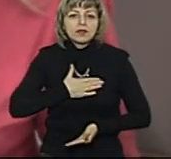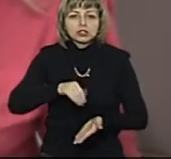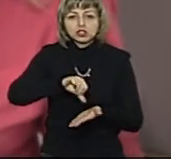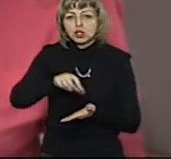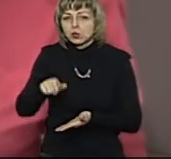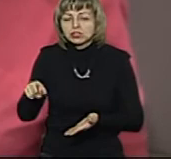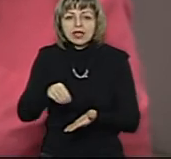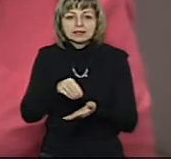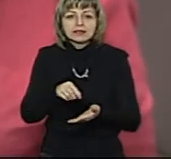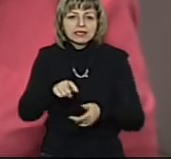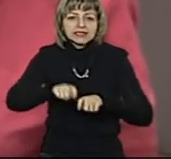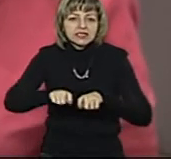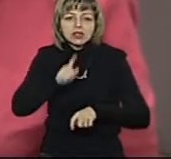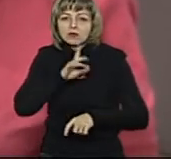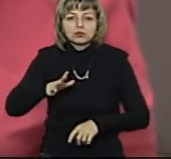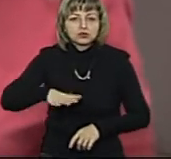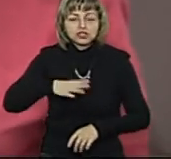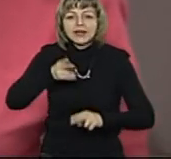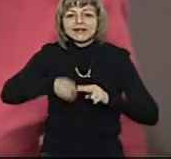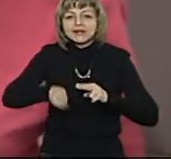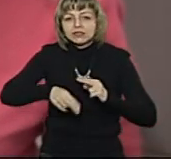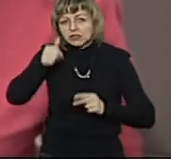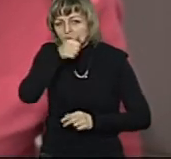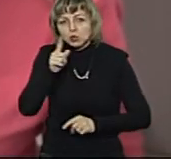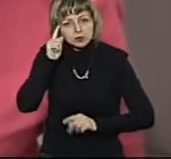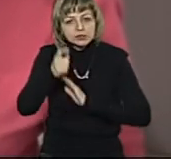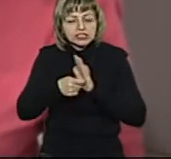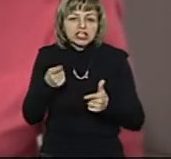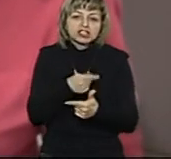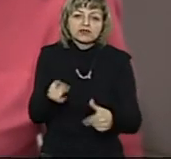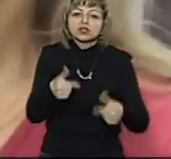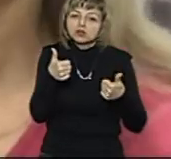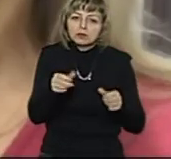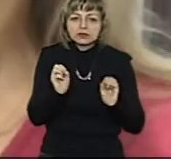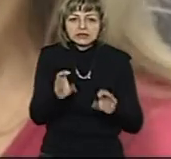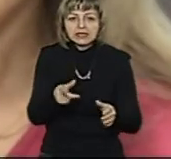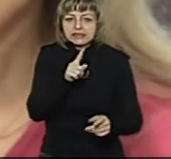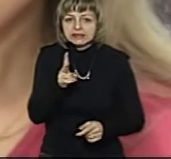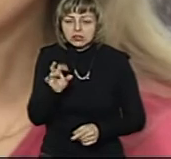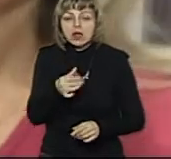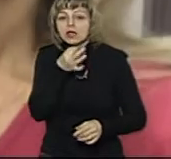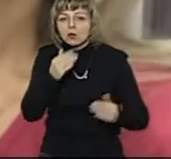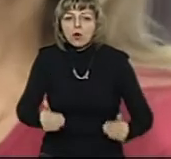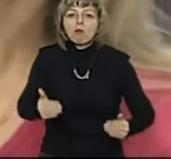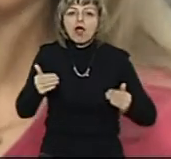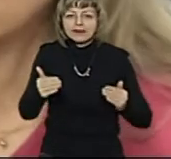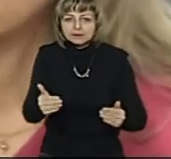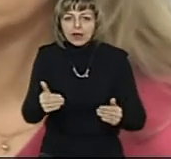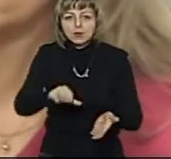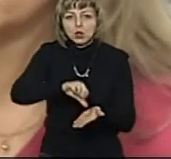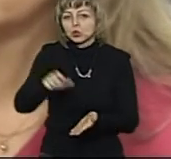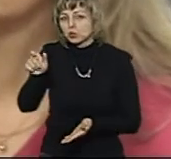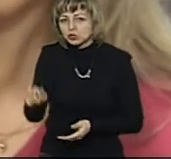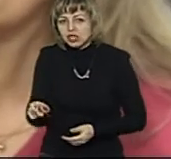сертифікації не будуть чекати геть аж кінця року, щоб дізнатися, чи успішно вони пройшли випробування. На будь-якому етапі